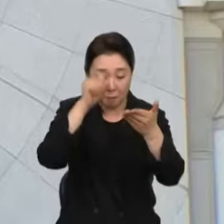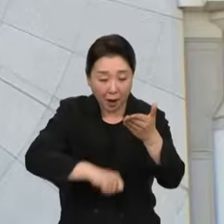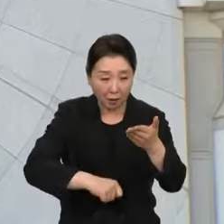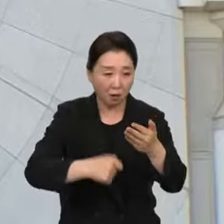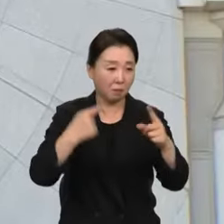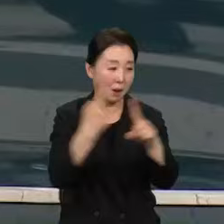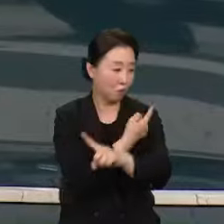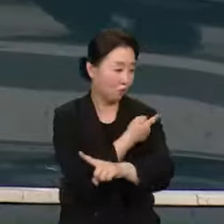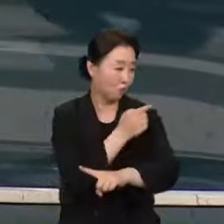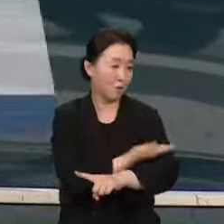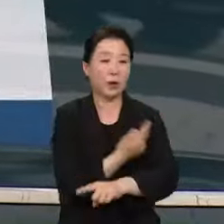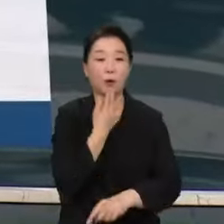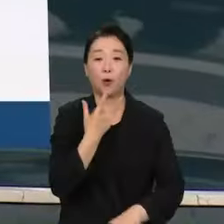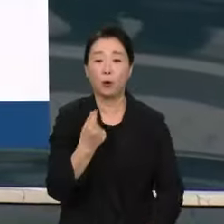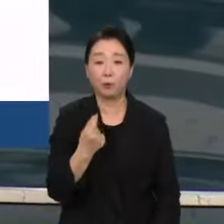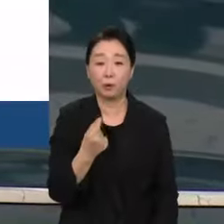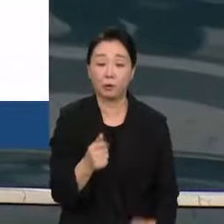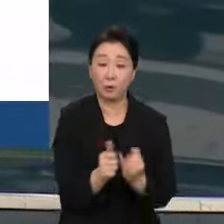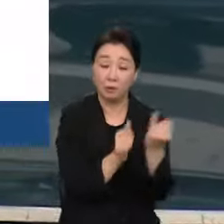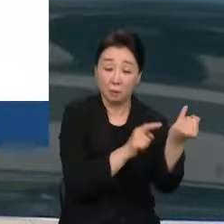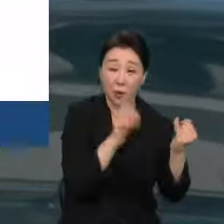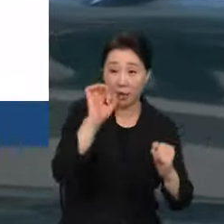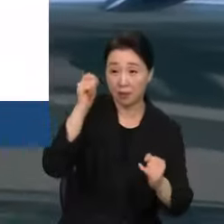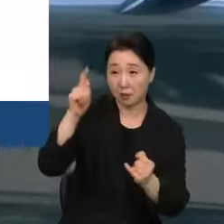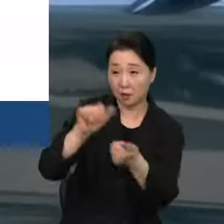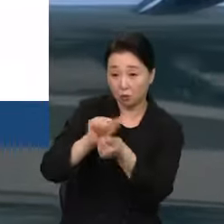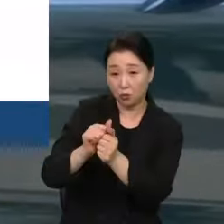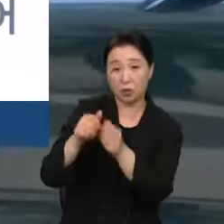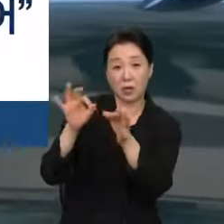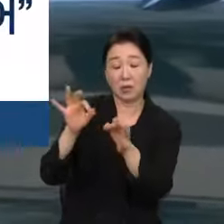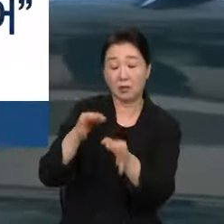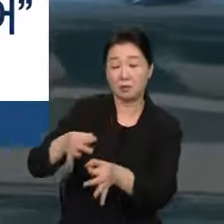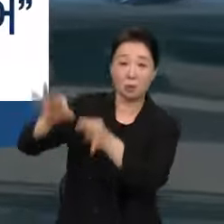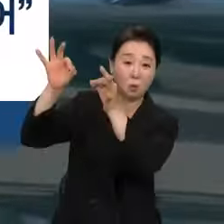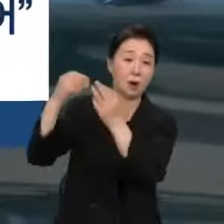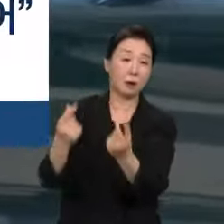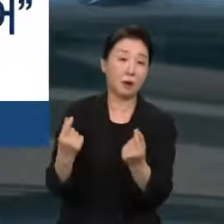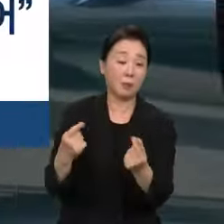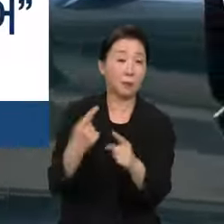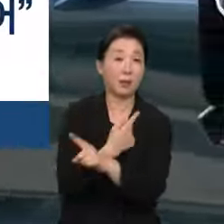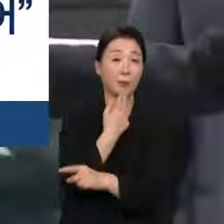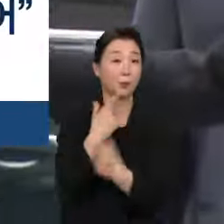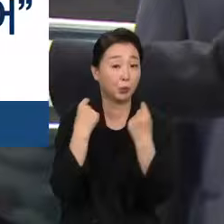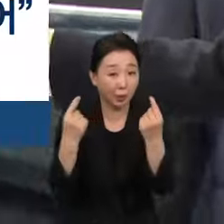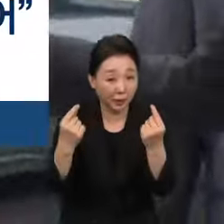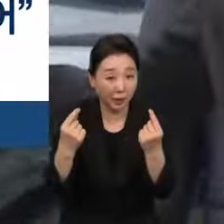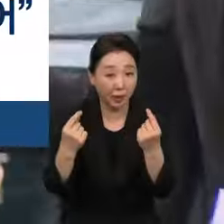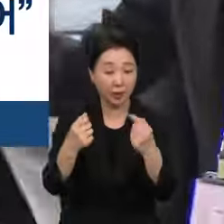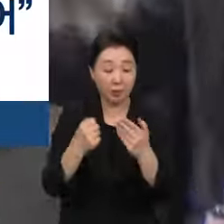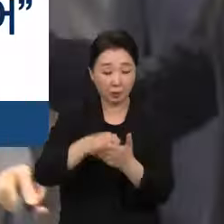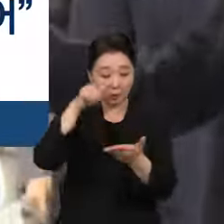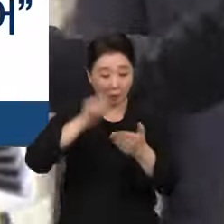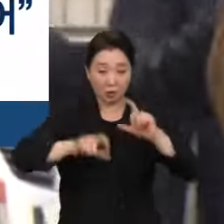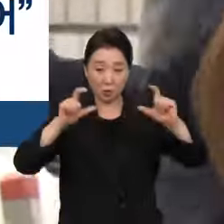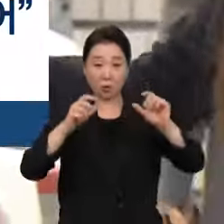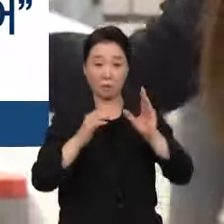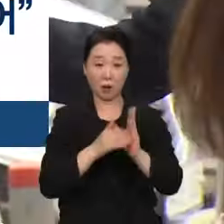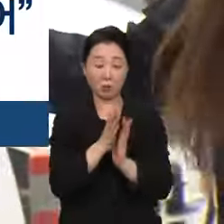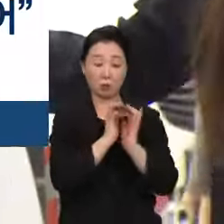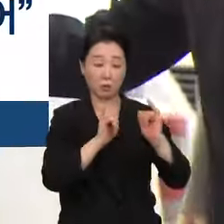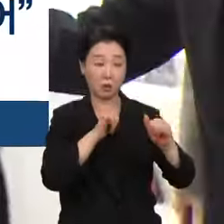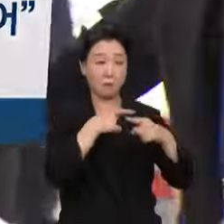없다고 했습니다. 노 관장 측은 SK 주식가치가 막대하게 올랐다는 점엔 변함이 없다며 판결문을 공개해